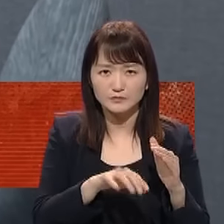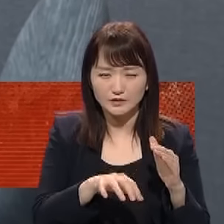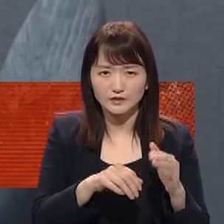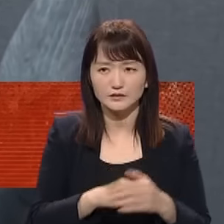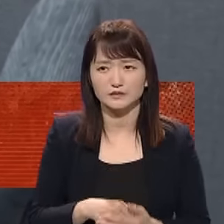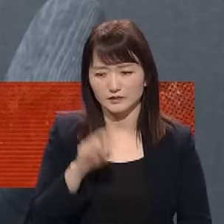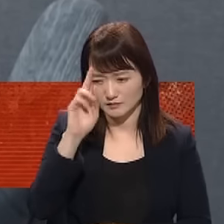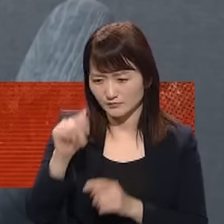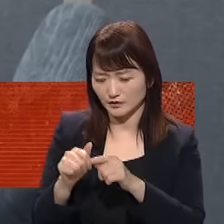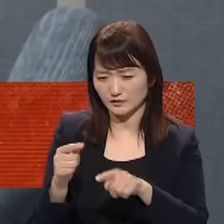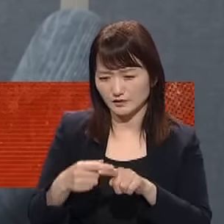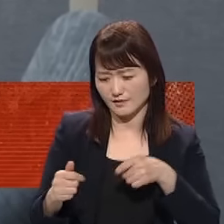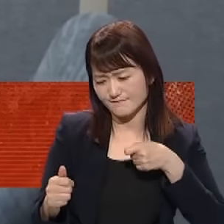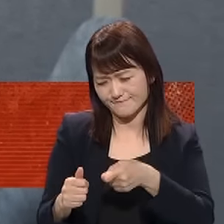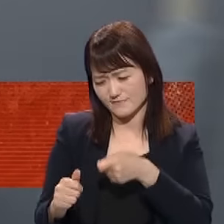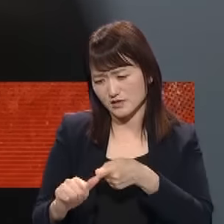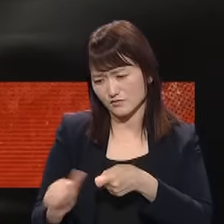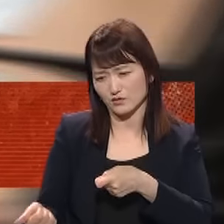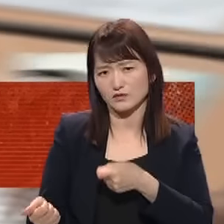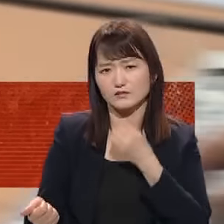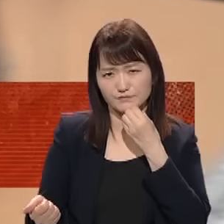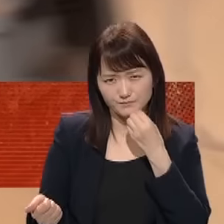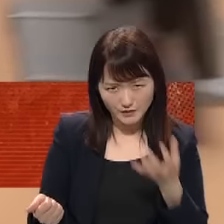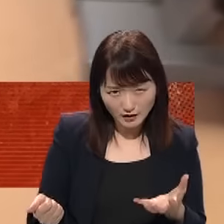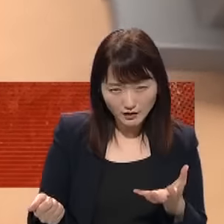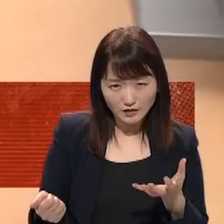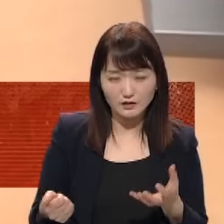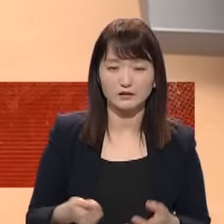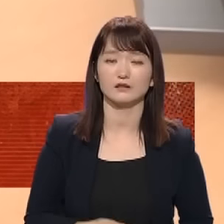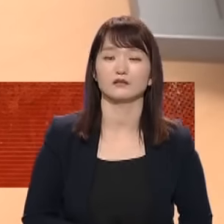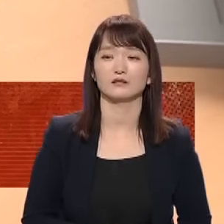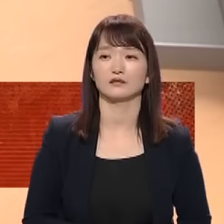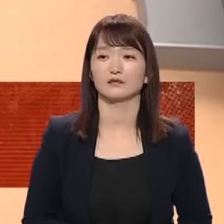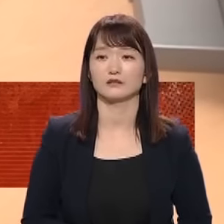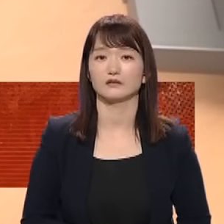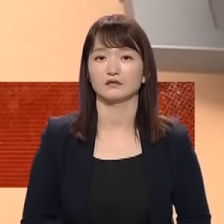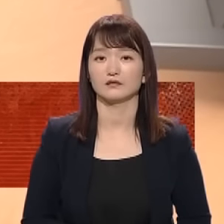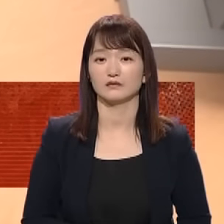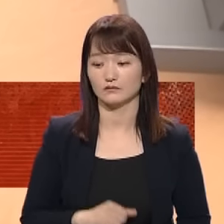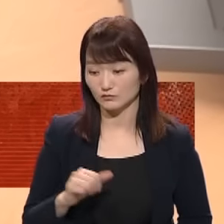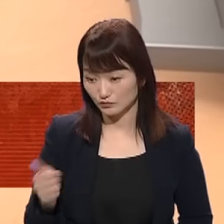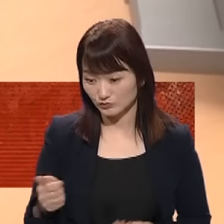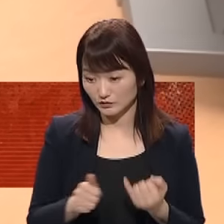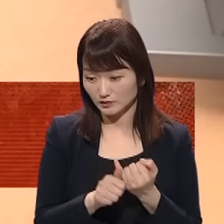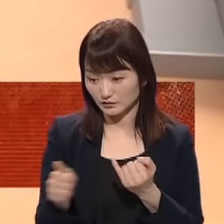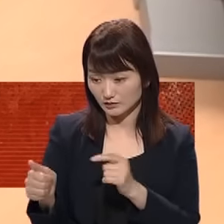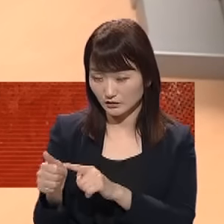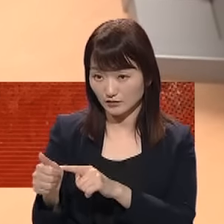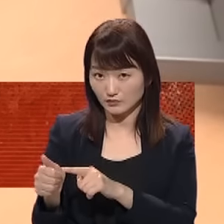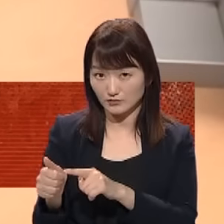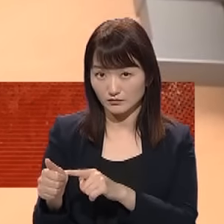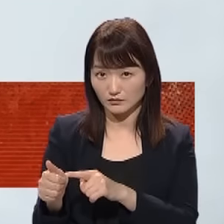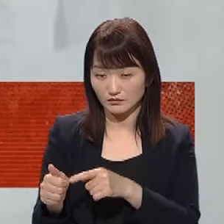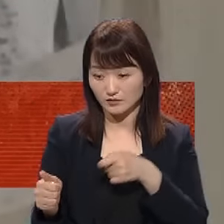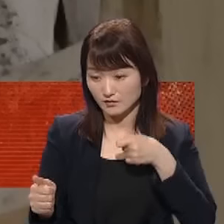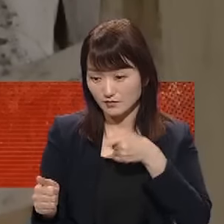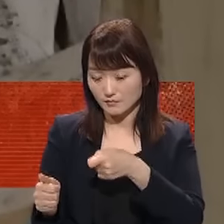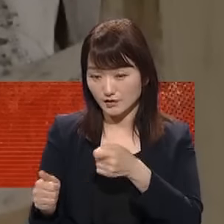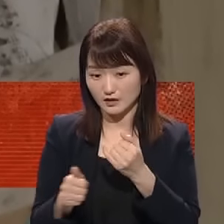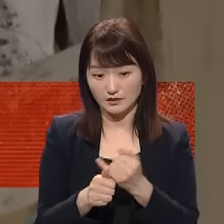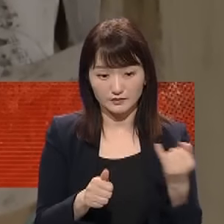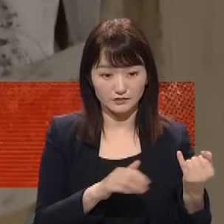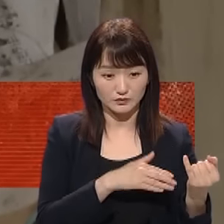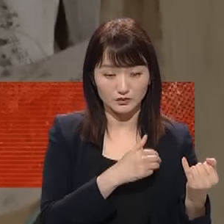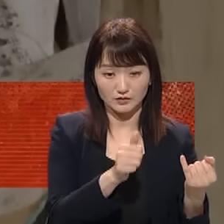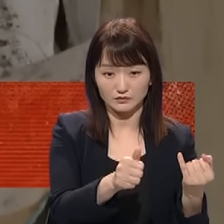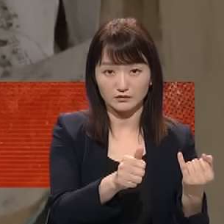수차례 찔러 살해했다고 자백했습니다. 아니, 오 교수님, 숨진 사람은 남편이고 범행을 실토한 건 아내와 아내의 내연남.